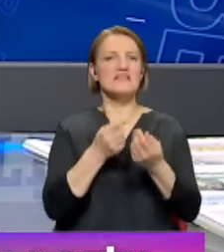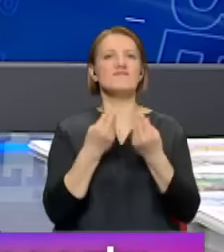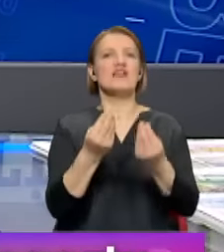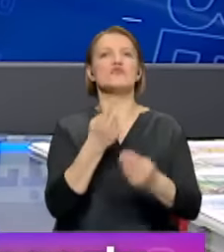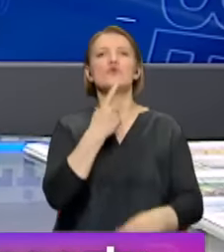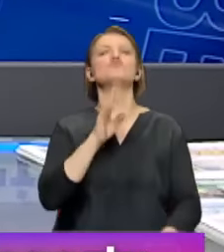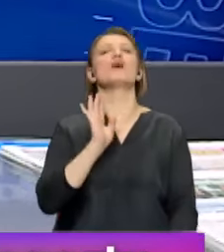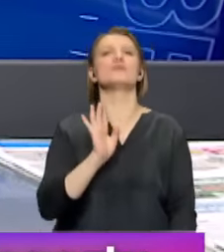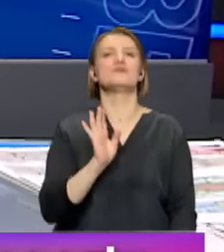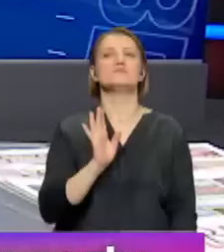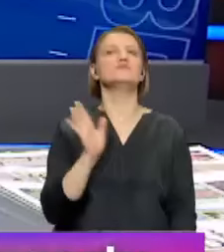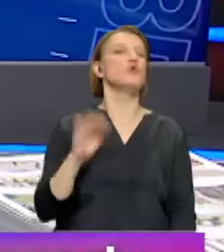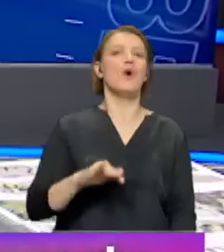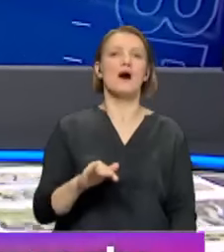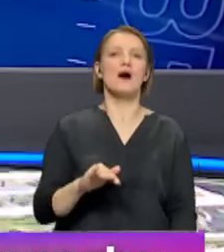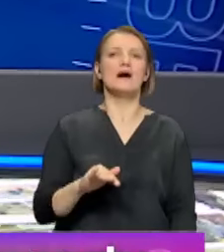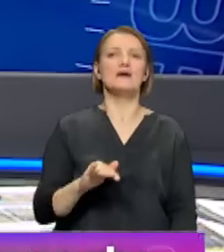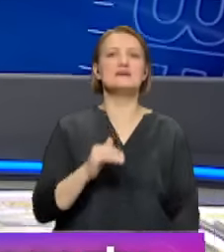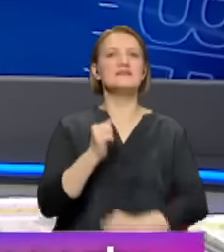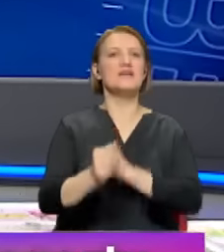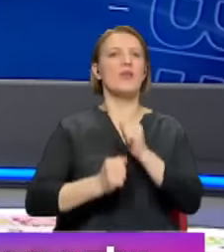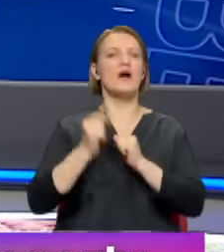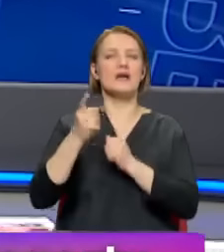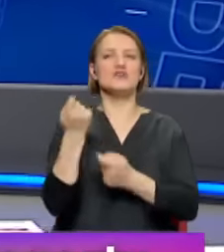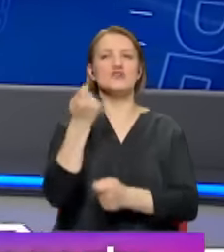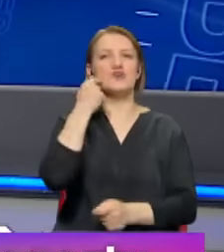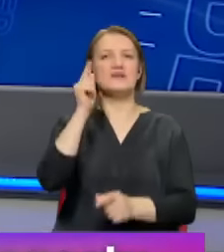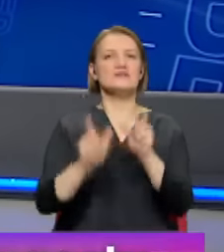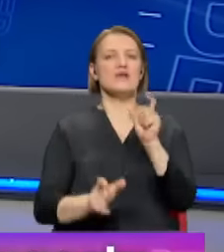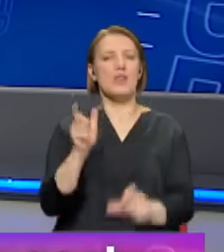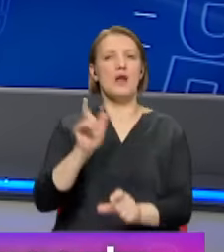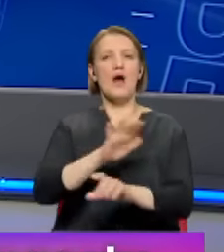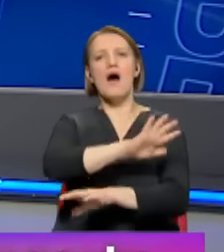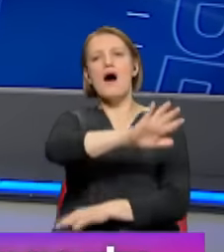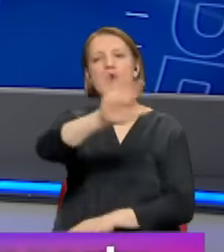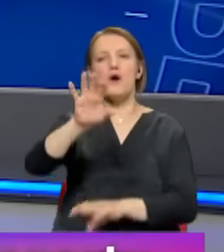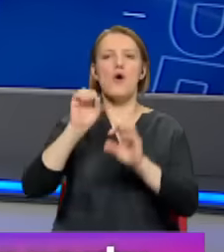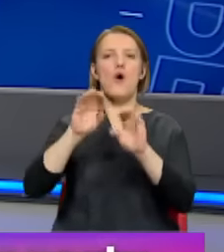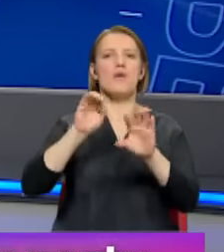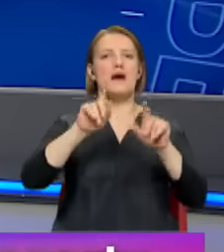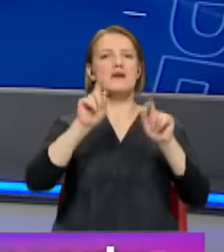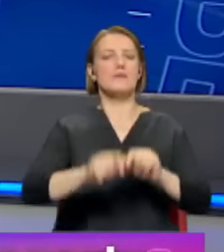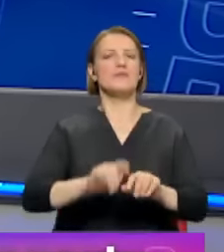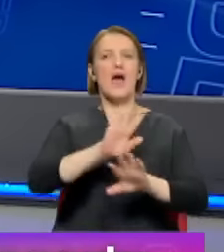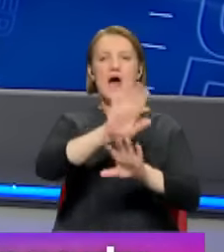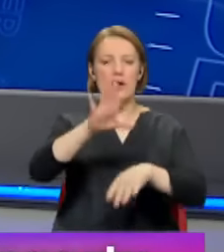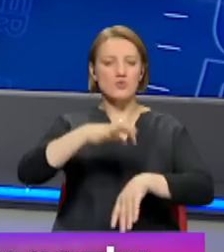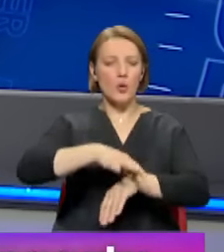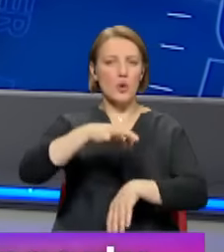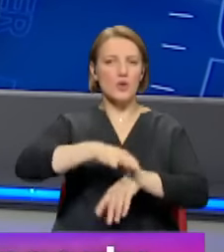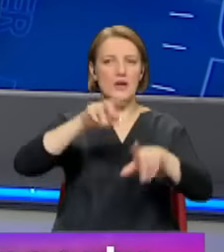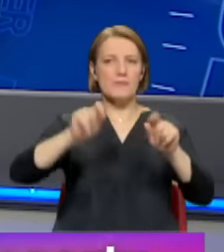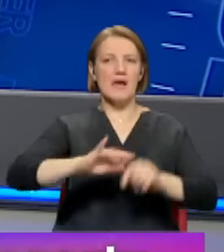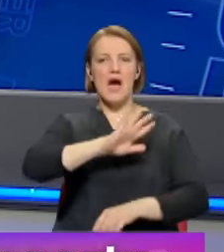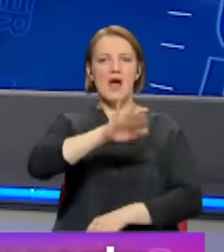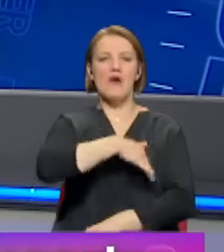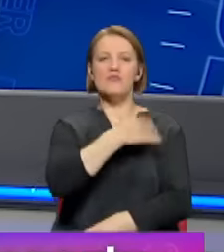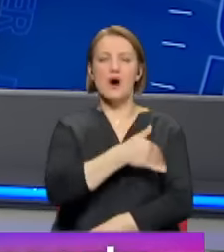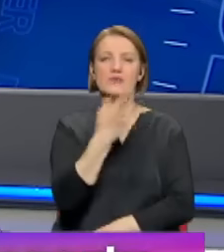konuşmayacak mıyız? Sonra sanayinin, iş insanlarının ya herkesi öğretmen yaptınız, herkesi doktor yaptınız, herkesi